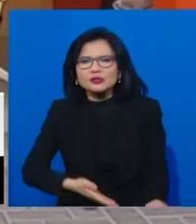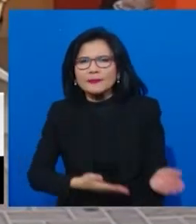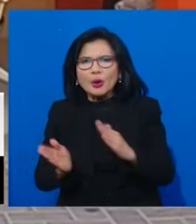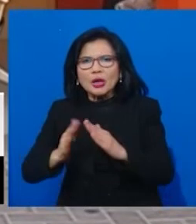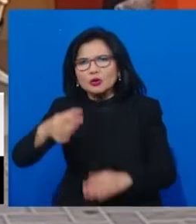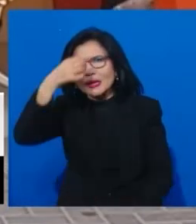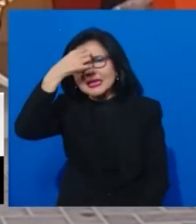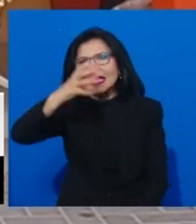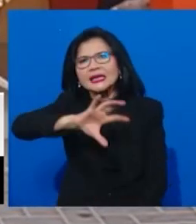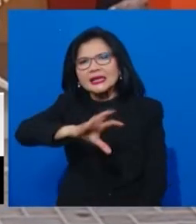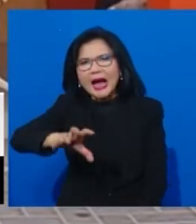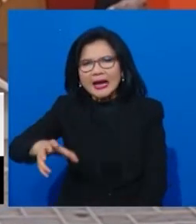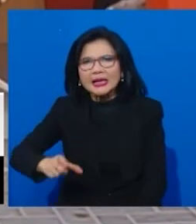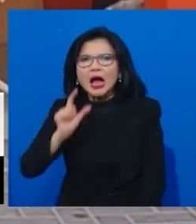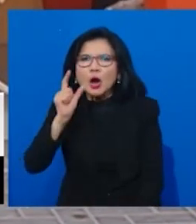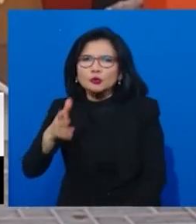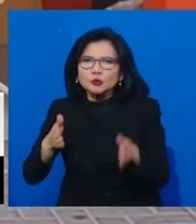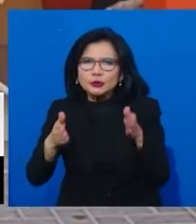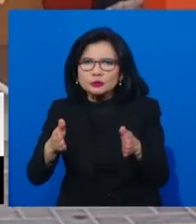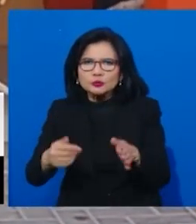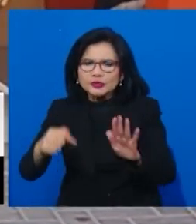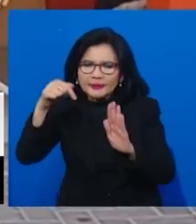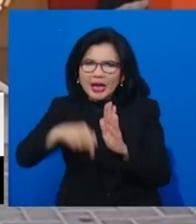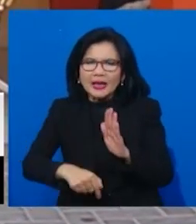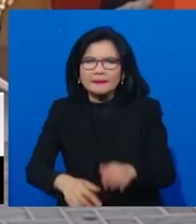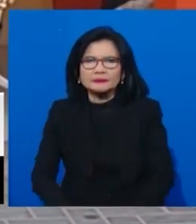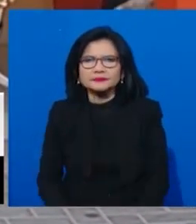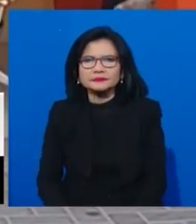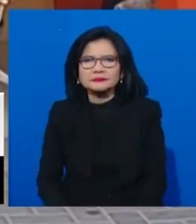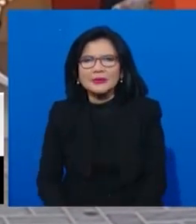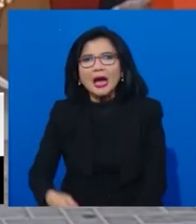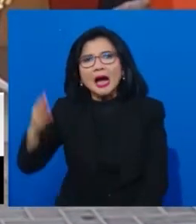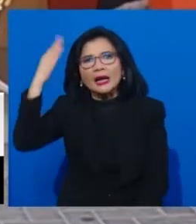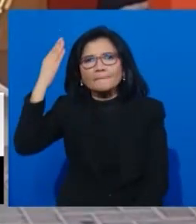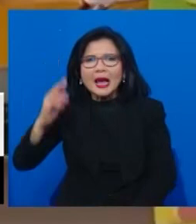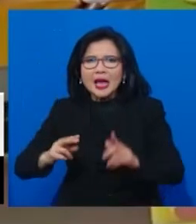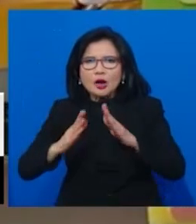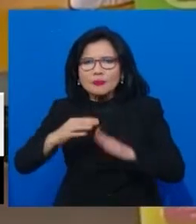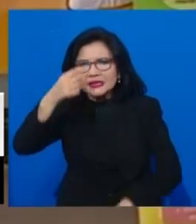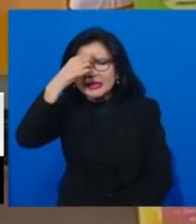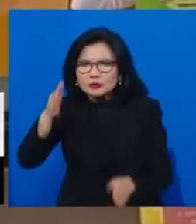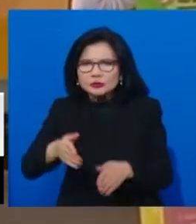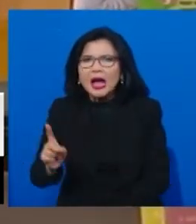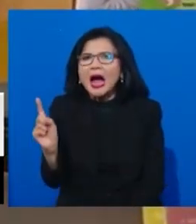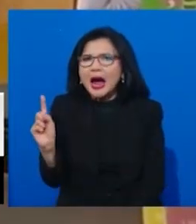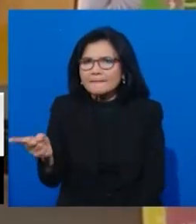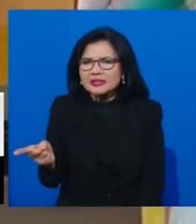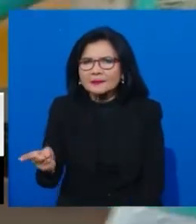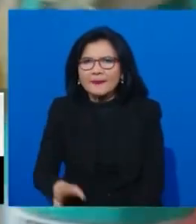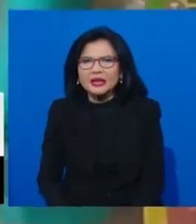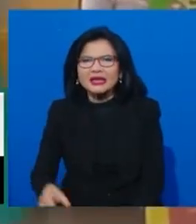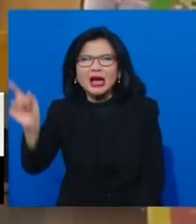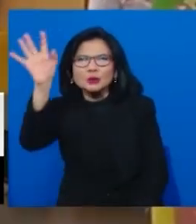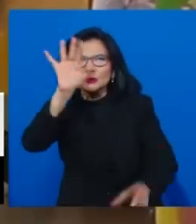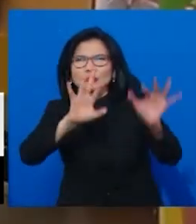sakit daerah untuk mendapatkan penanganan lebih intensif. Menurut Kepala Puskesmas Jawilan, penyebab ISPA diantaranya kondisi